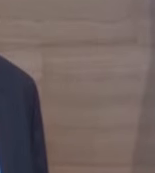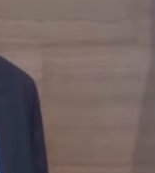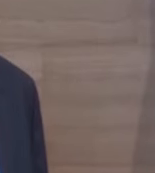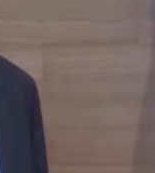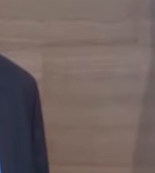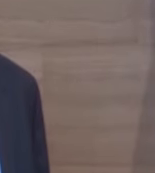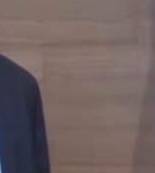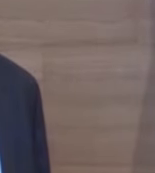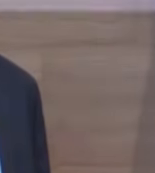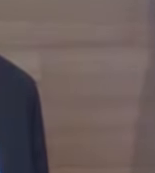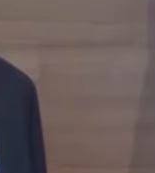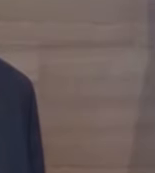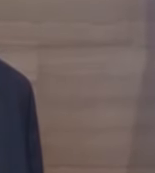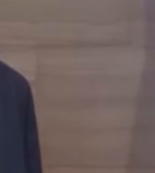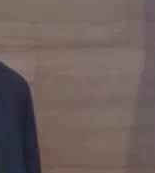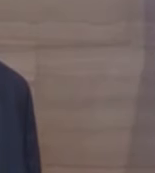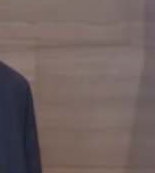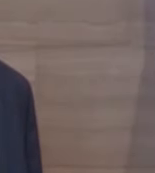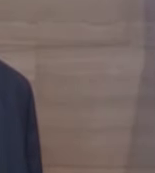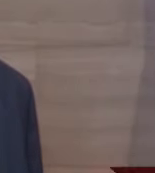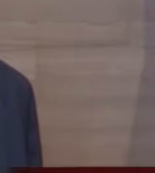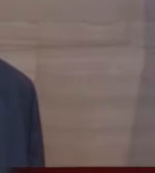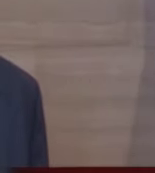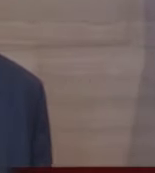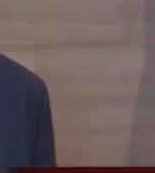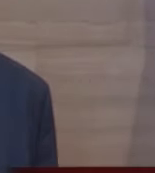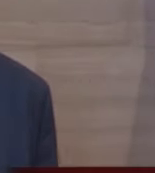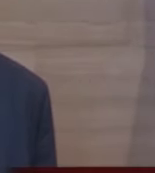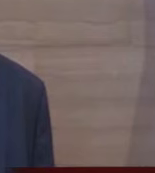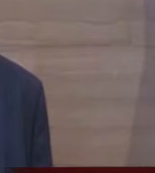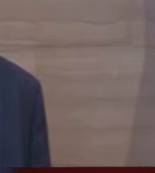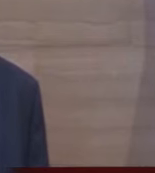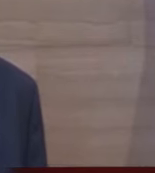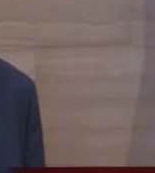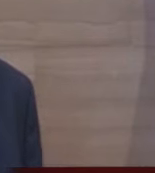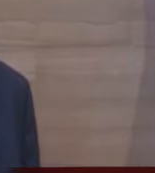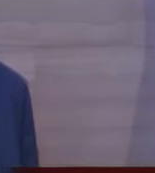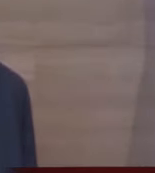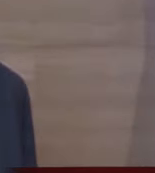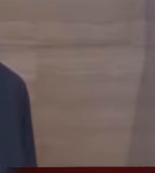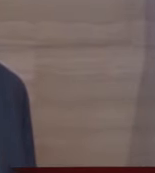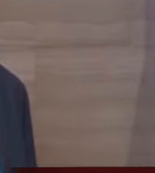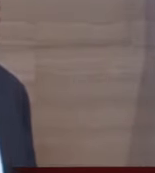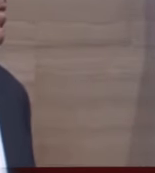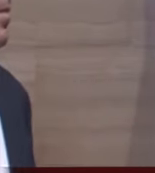وقد اجريت الان معس برري واستمرينا في